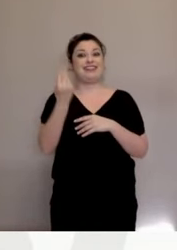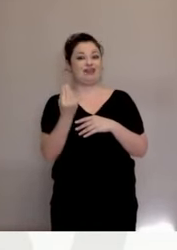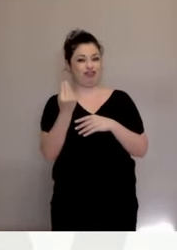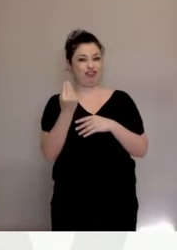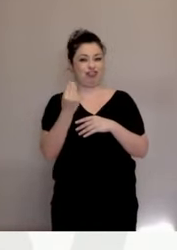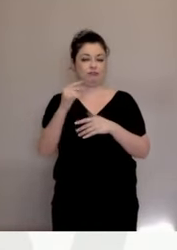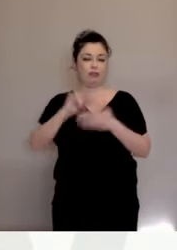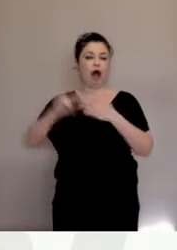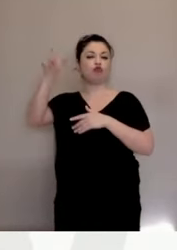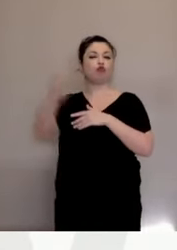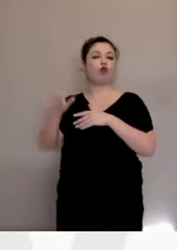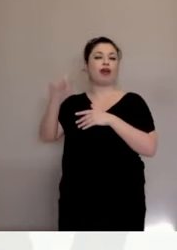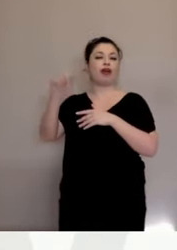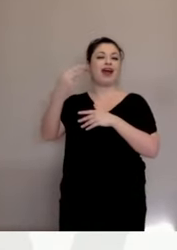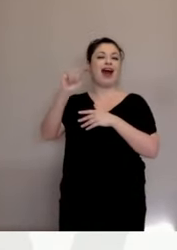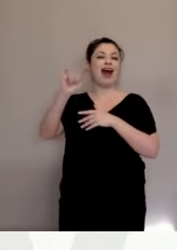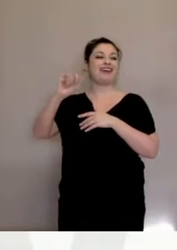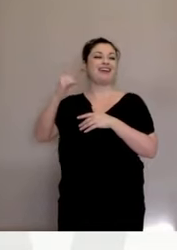in Heidegger